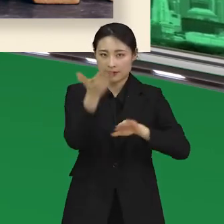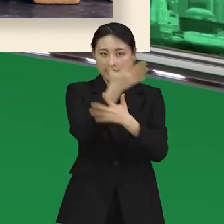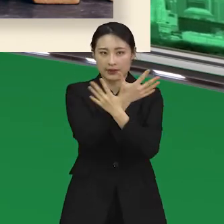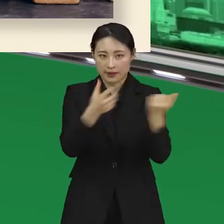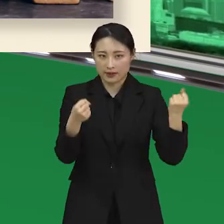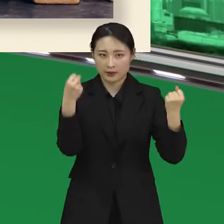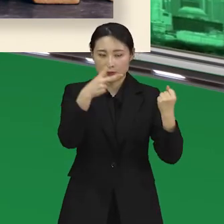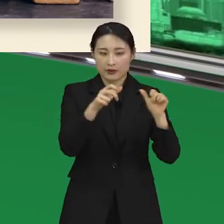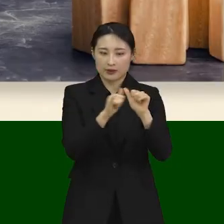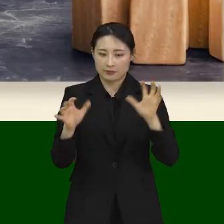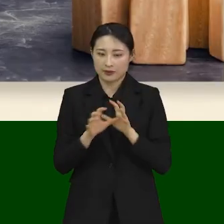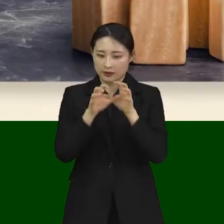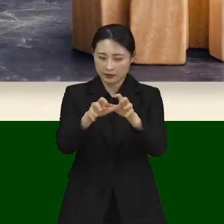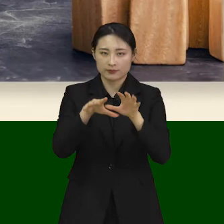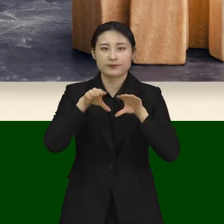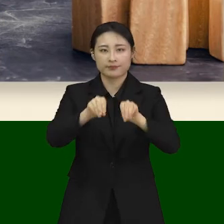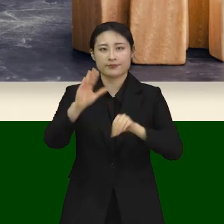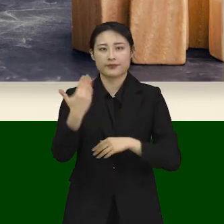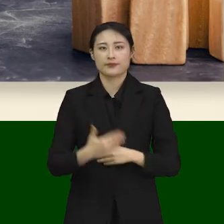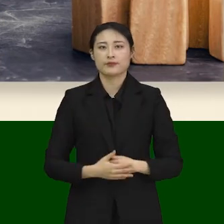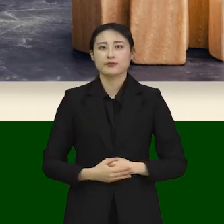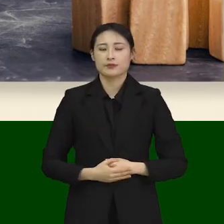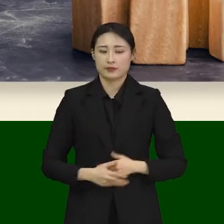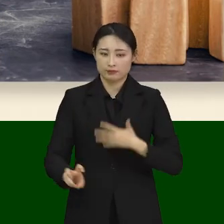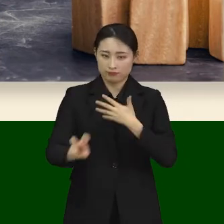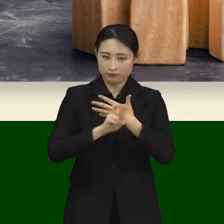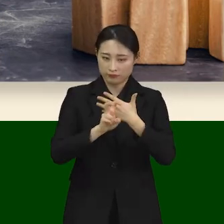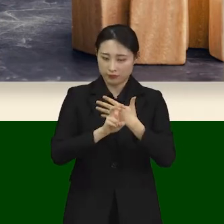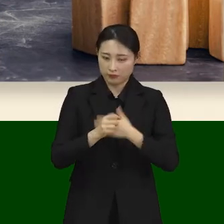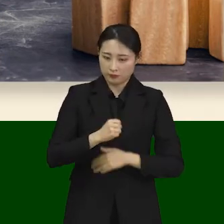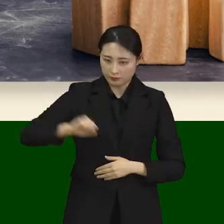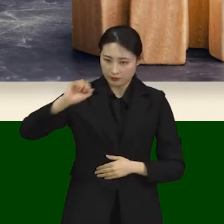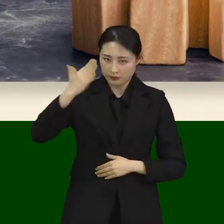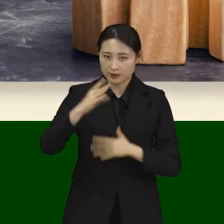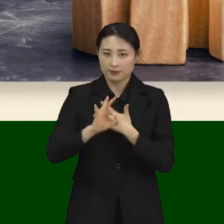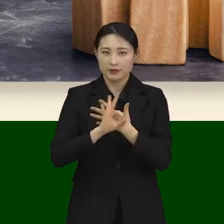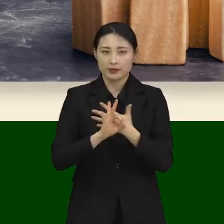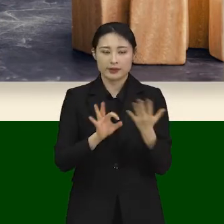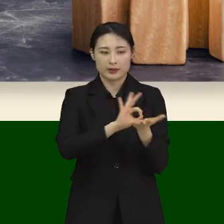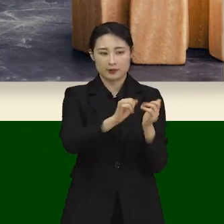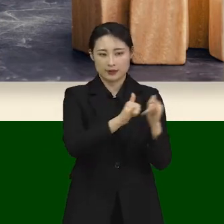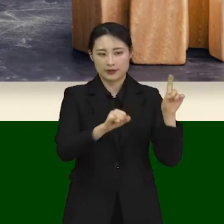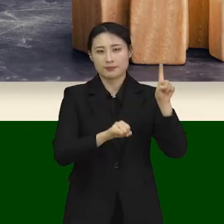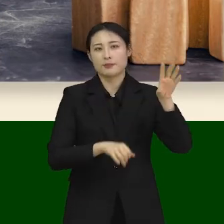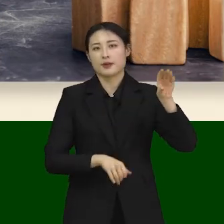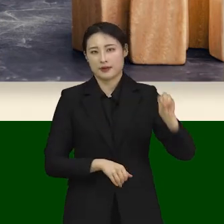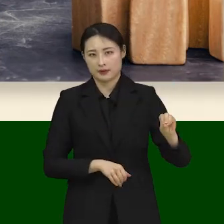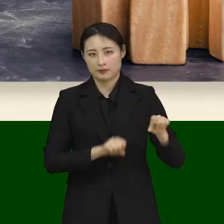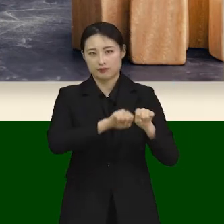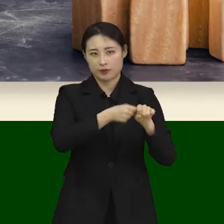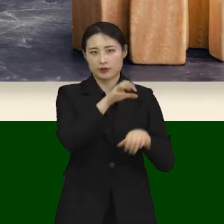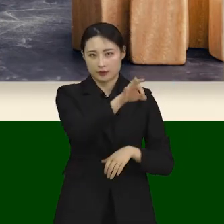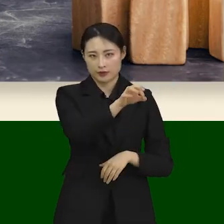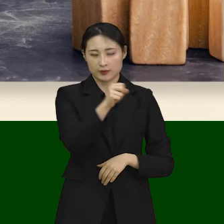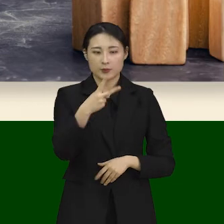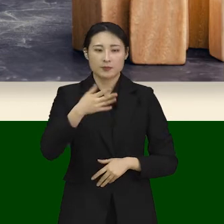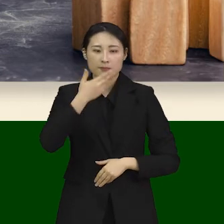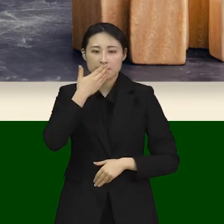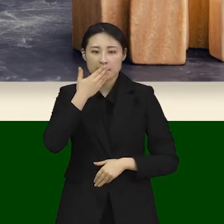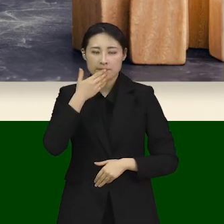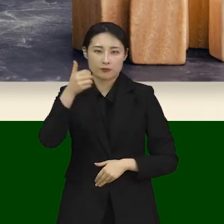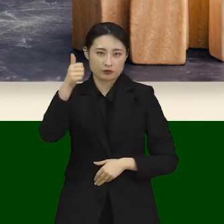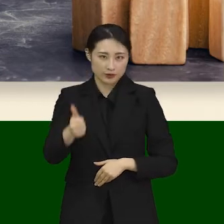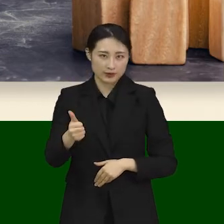출입이 금지됐습니다. 위반할 경우 이용자에게는 10만 원 이하, 운영자에게는 300만 원 이하의